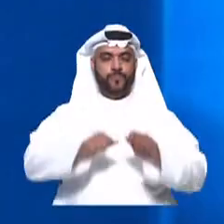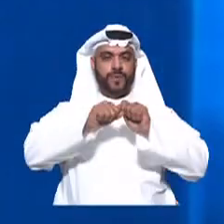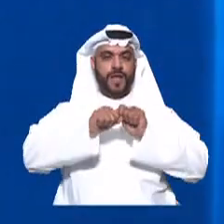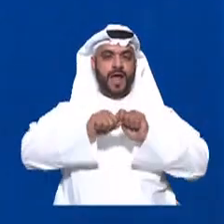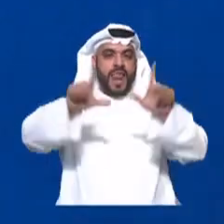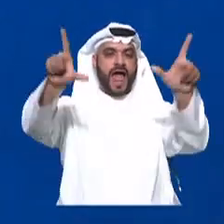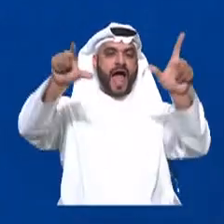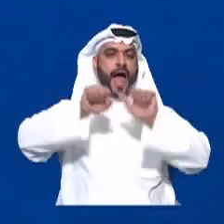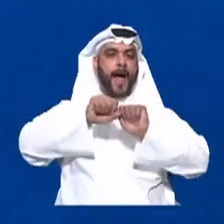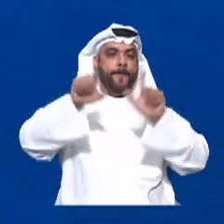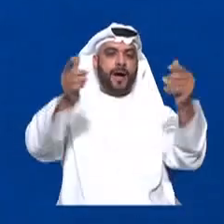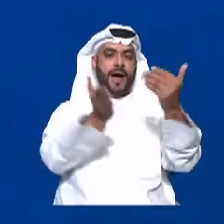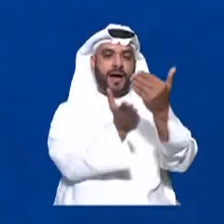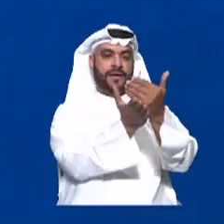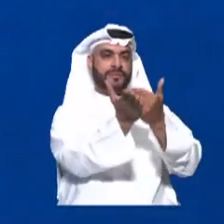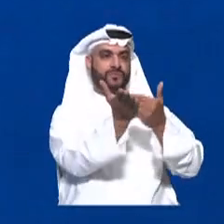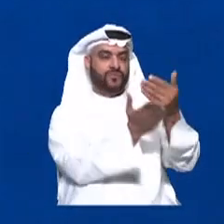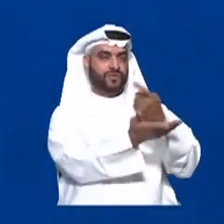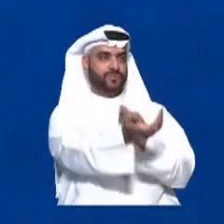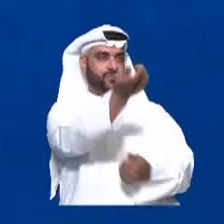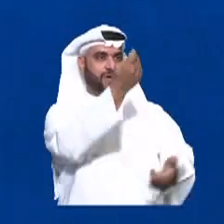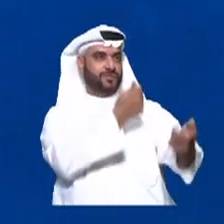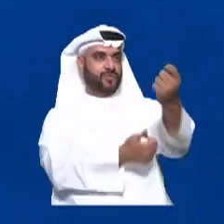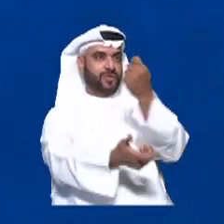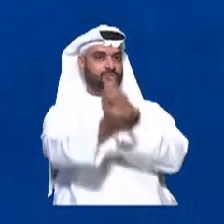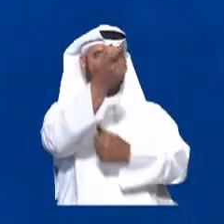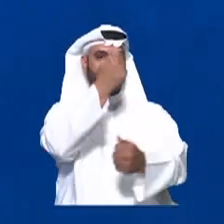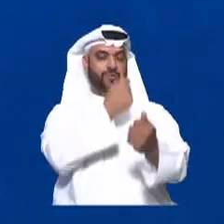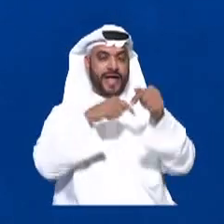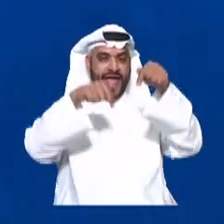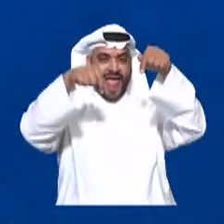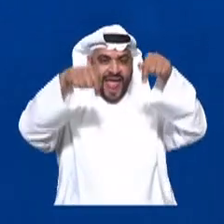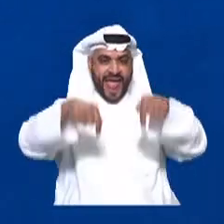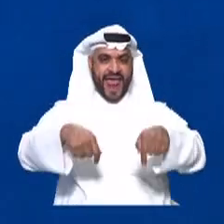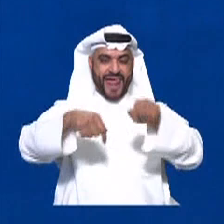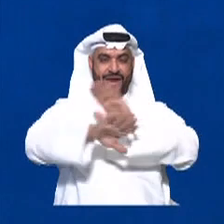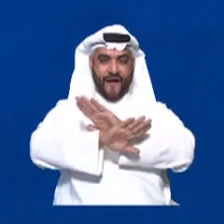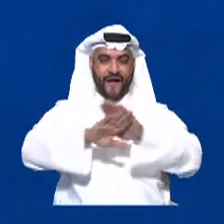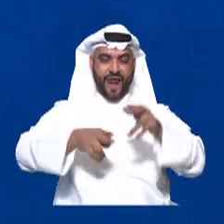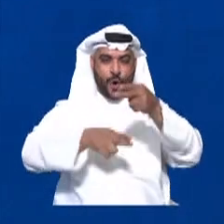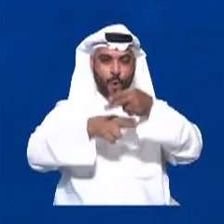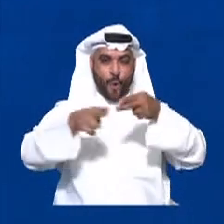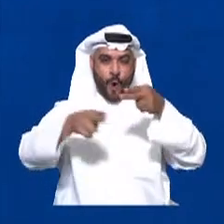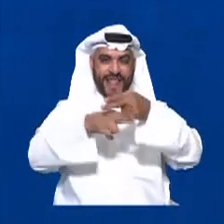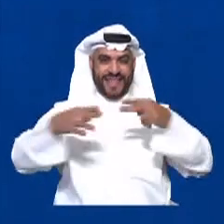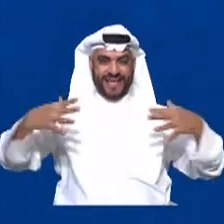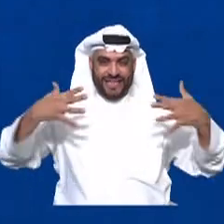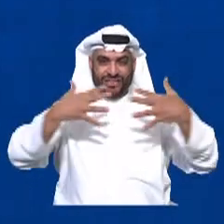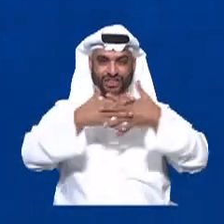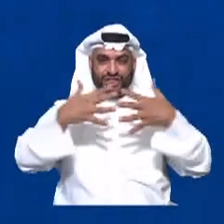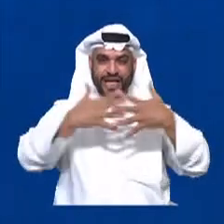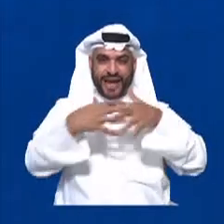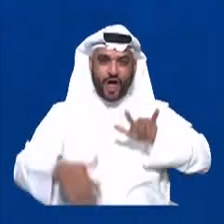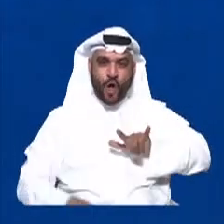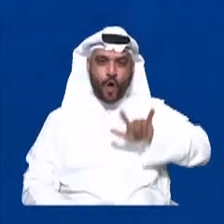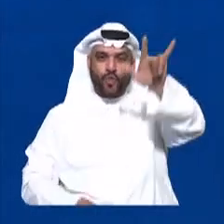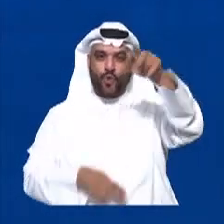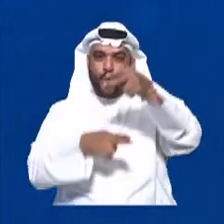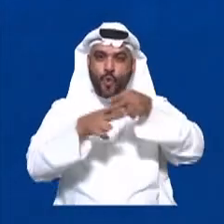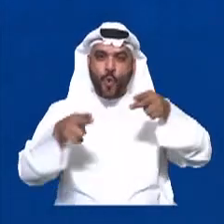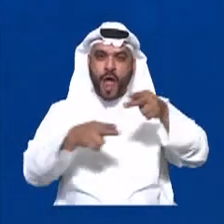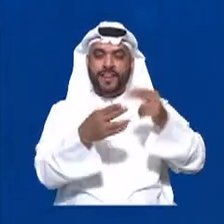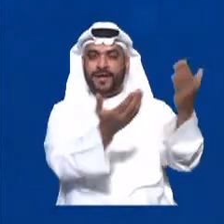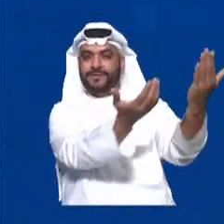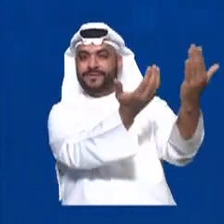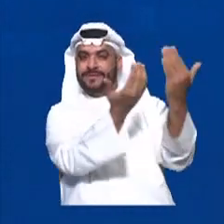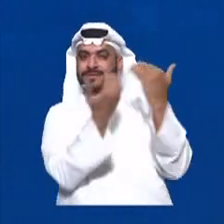في إطار سعيها الدائم لتحسين أدائها كناقل جوي، استلمت الخطوط الجوية الكويتية طائرتين جديدتين من المصنع الأوروبي